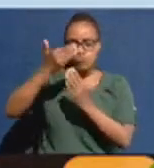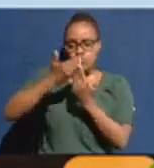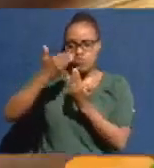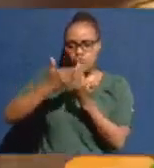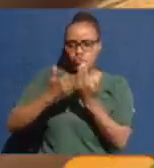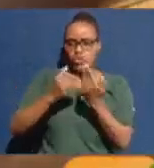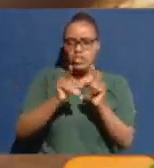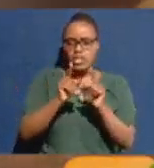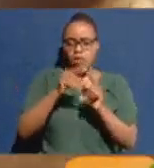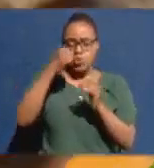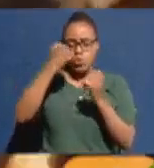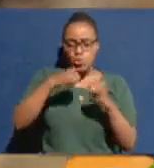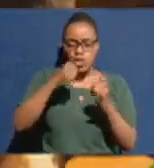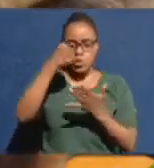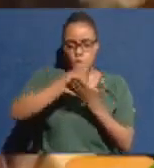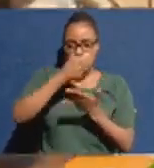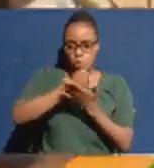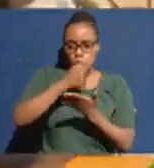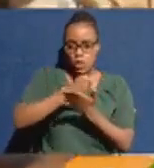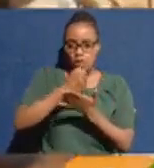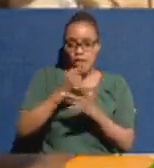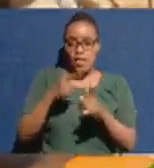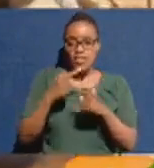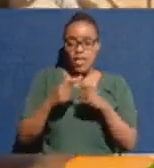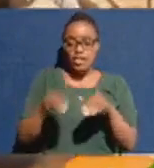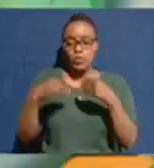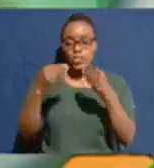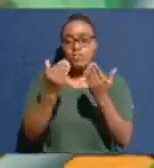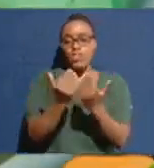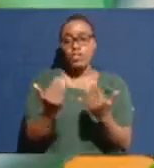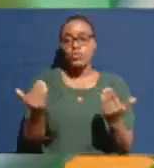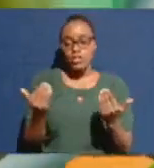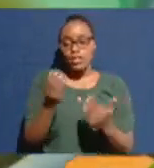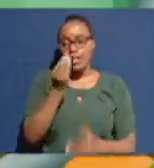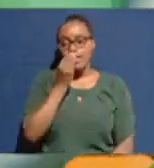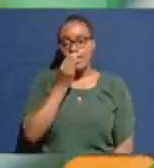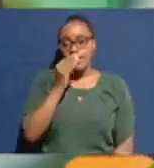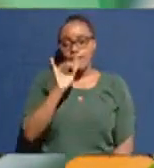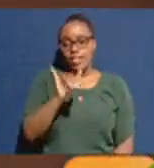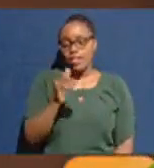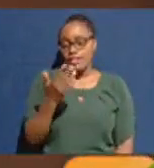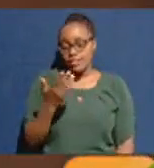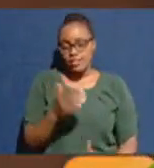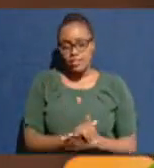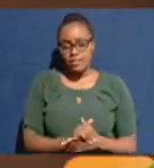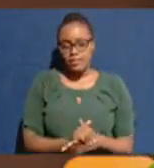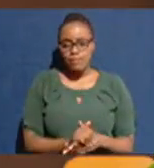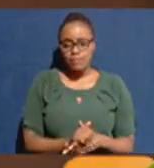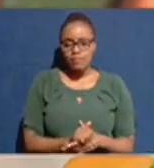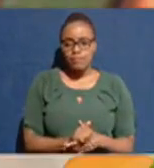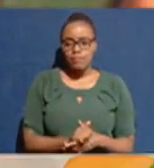Waponda ponda, wakamua, wapikia watoto, wanakunywa.